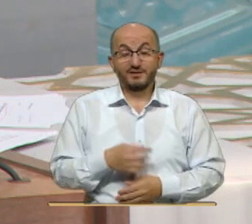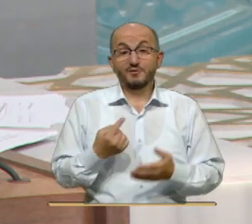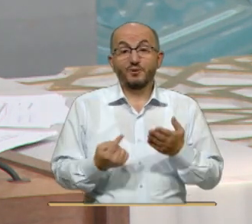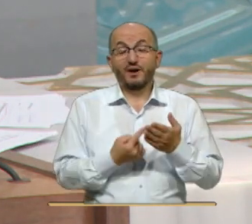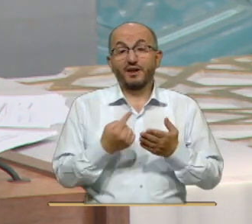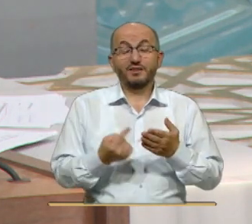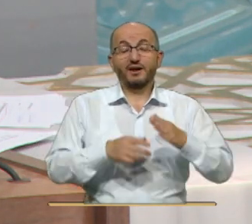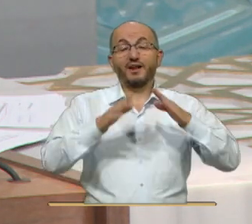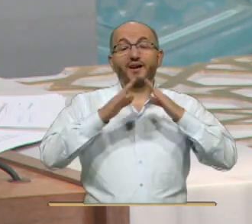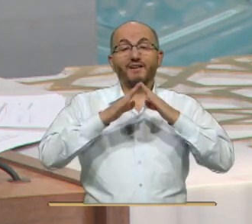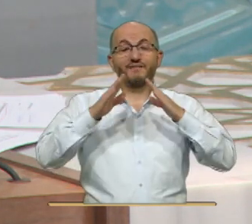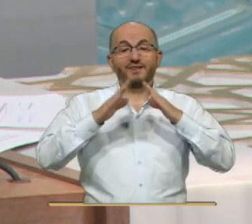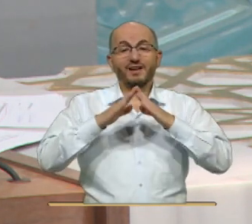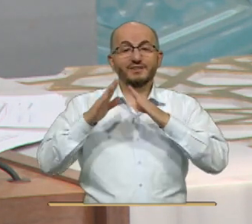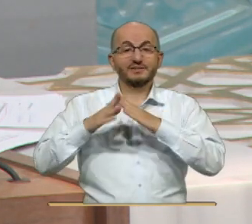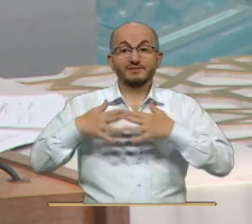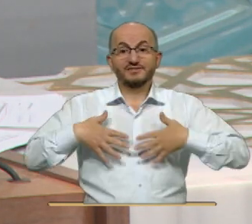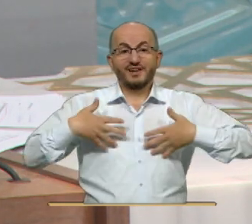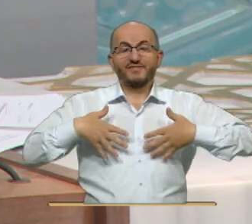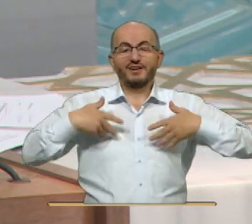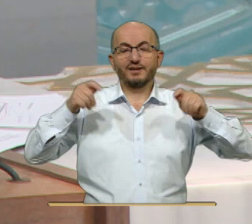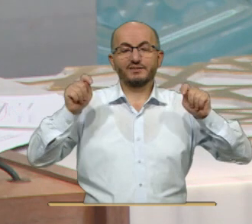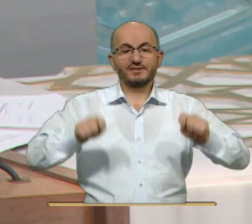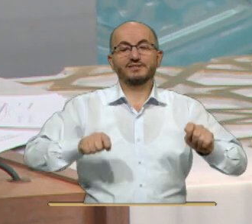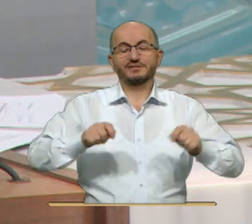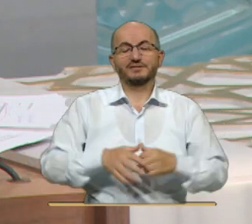Kur'an'la evlerinizi şenlendirin.